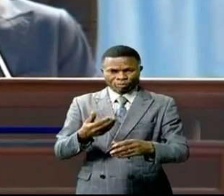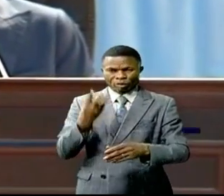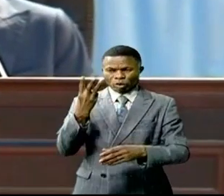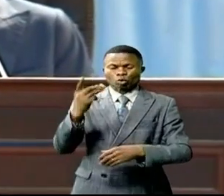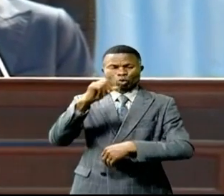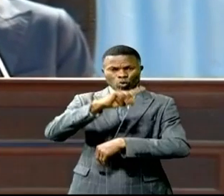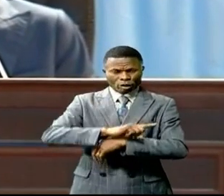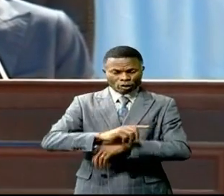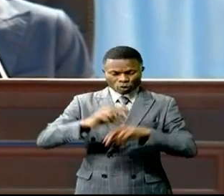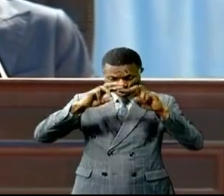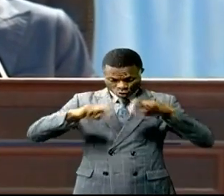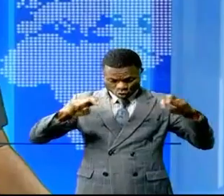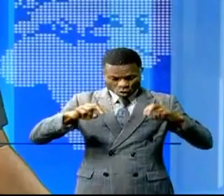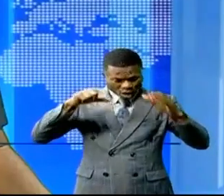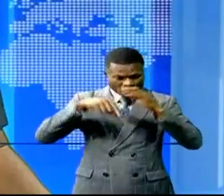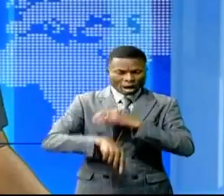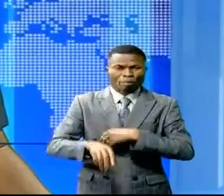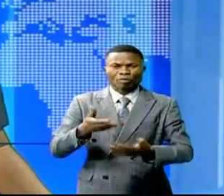pour un examen approfondi.